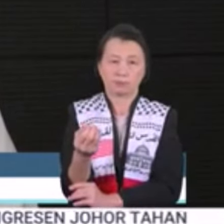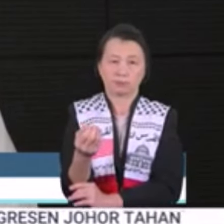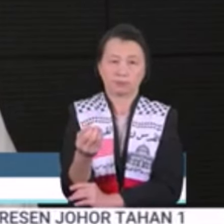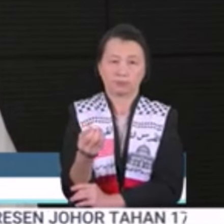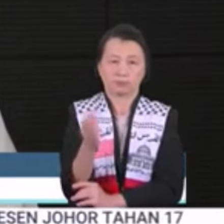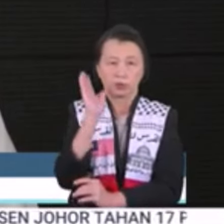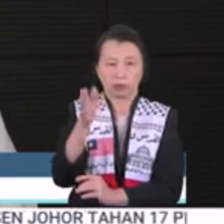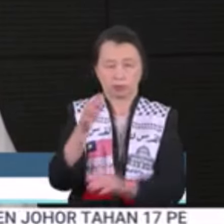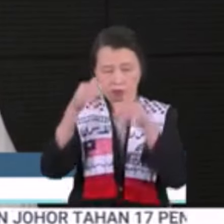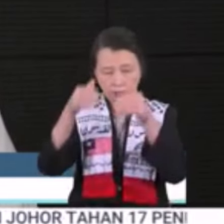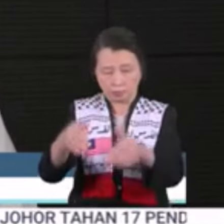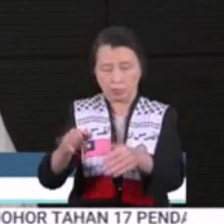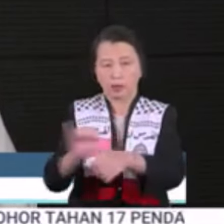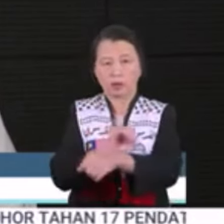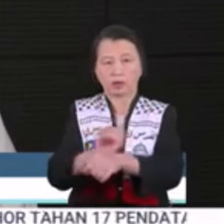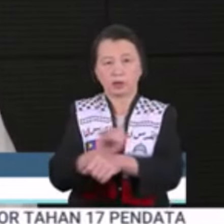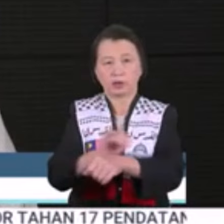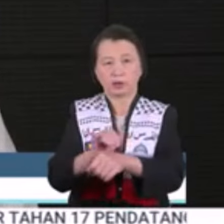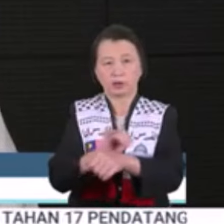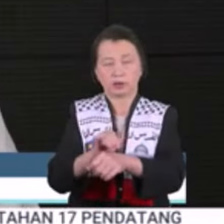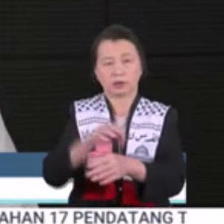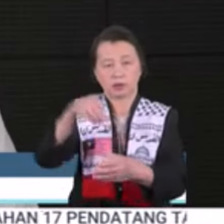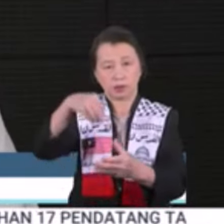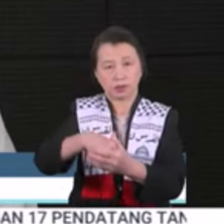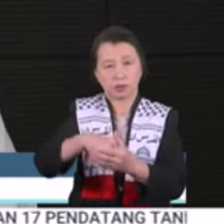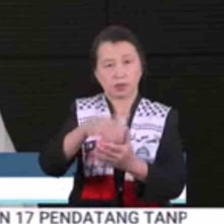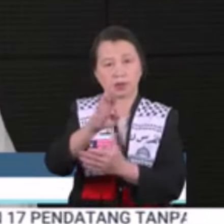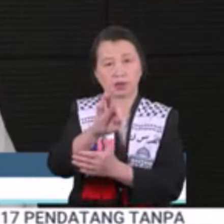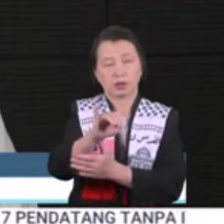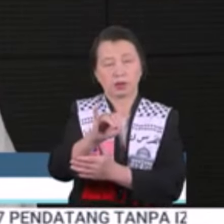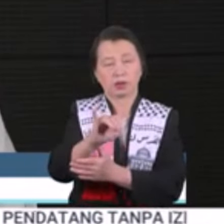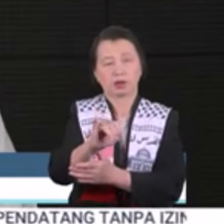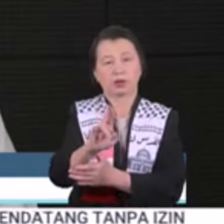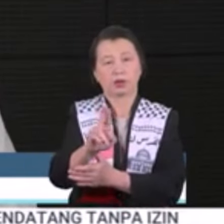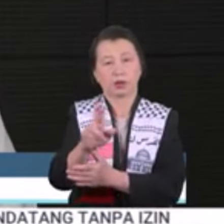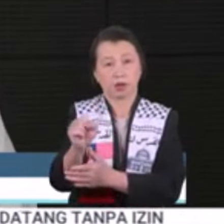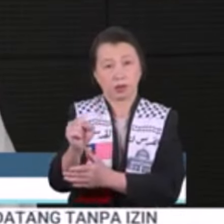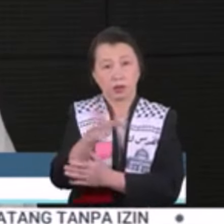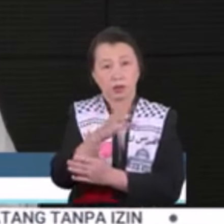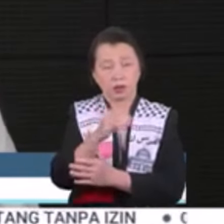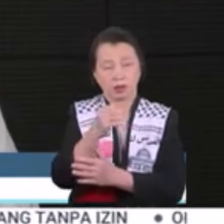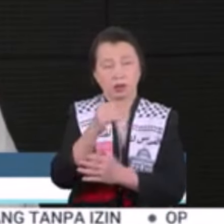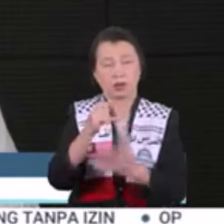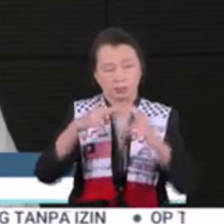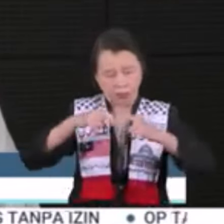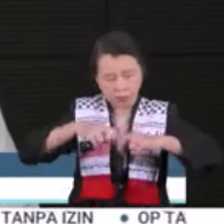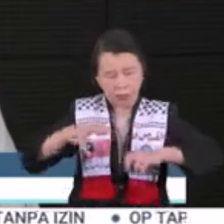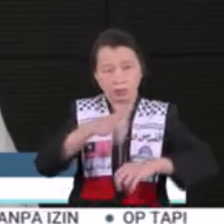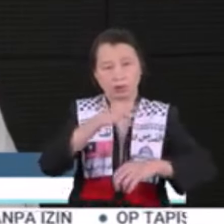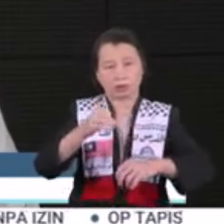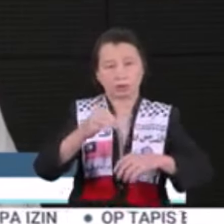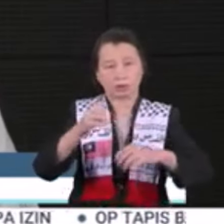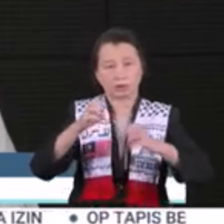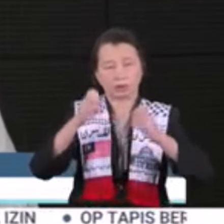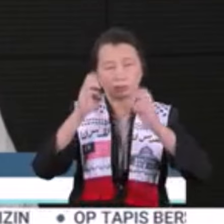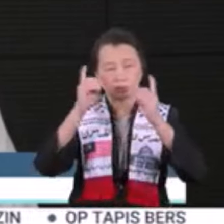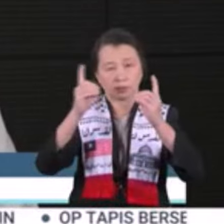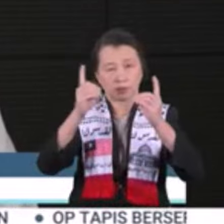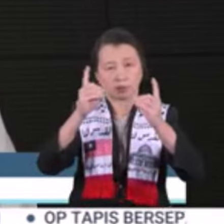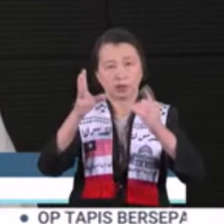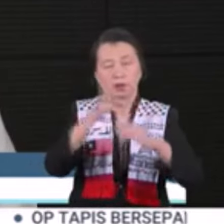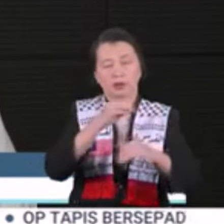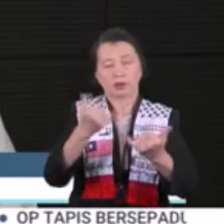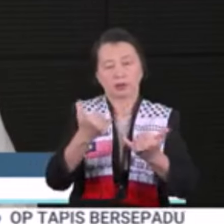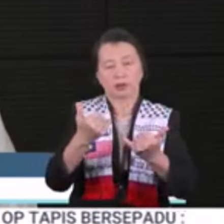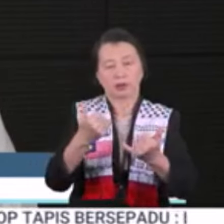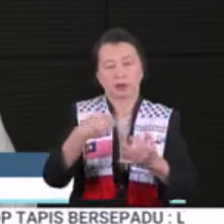akan menekankan industry infuse dalam setiap program akademik dan penyelidikan. Jadi AI program yang kita akan